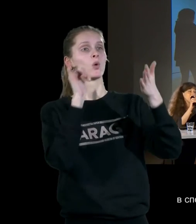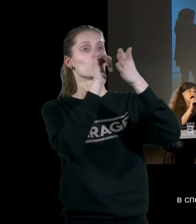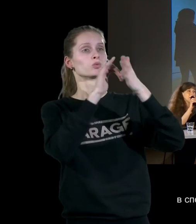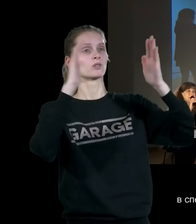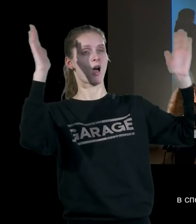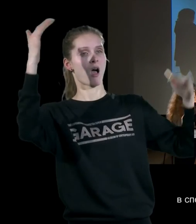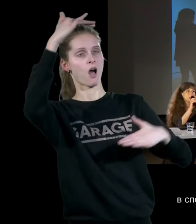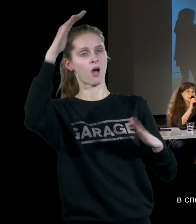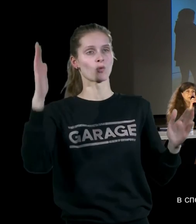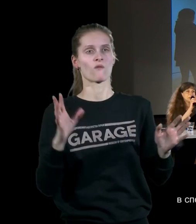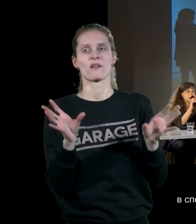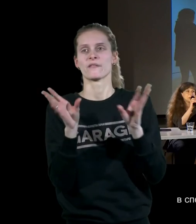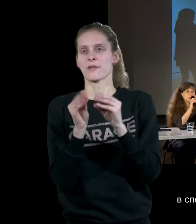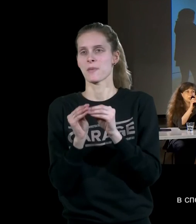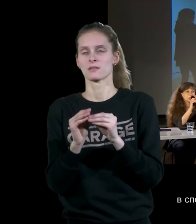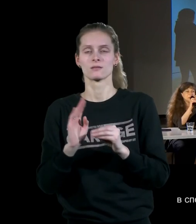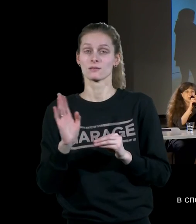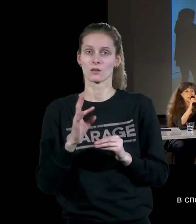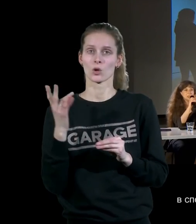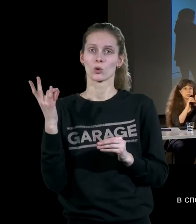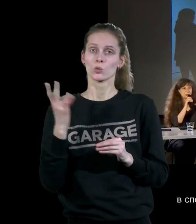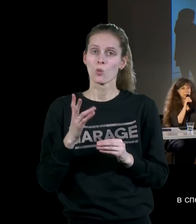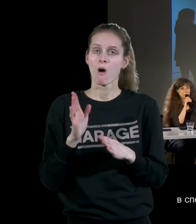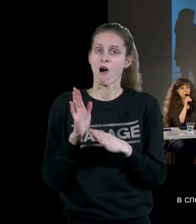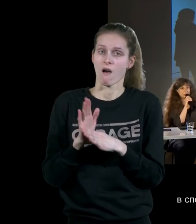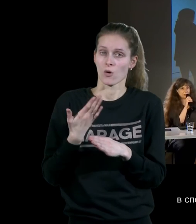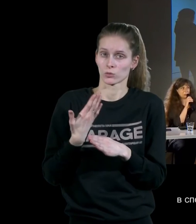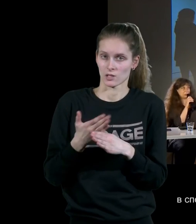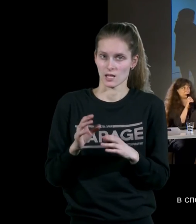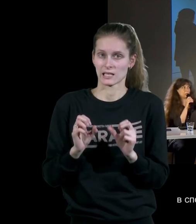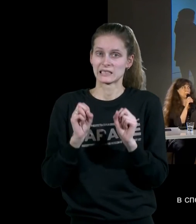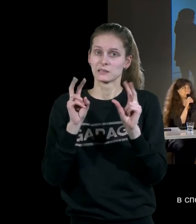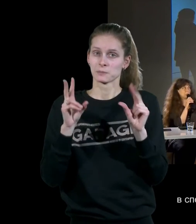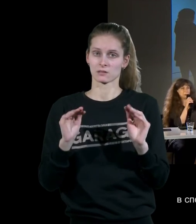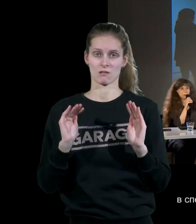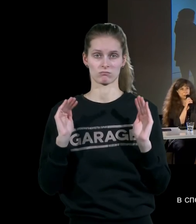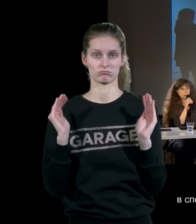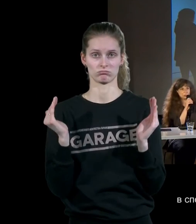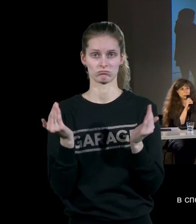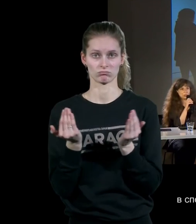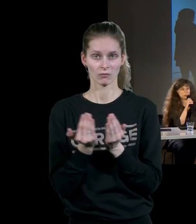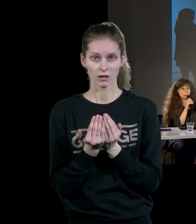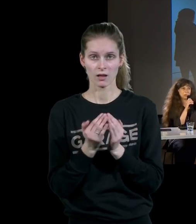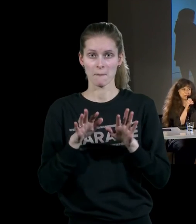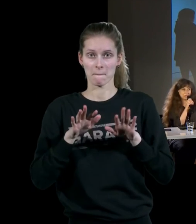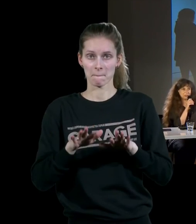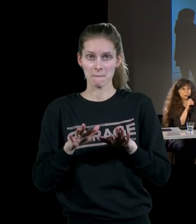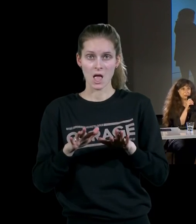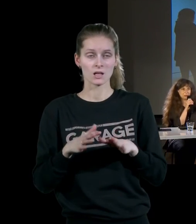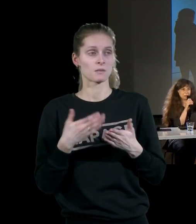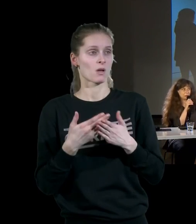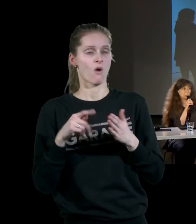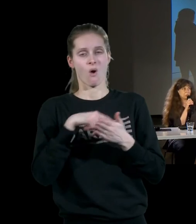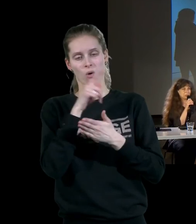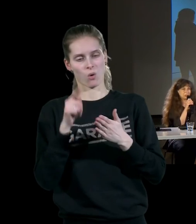зале, а должны находиться в неких специальных, в идеале, да, специальных местах, по которым разбросаны по всему городу, желательно, может быть, за городом,